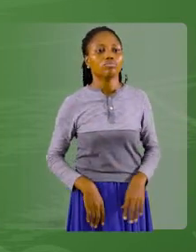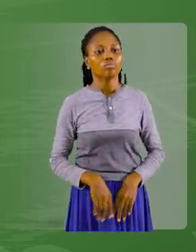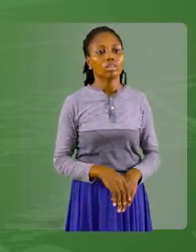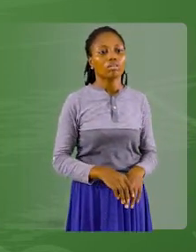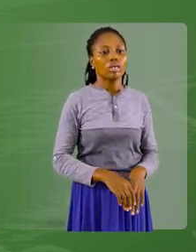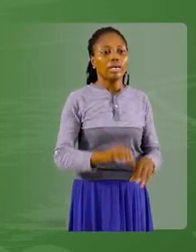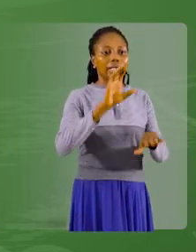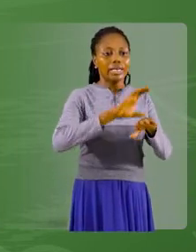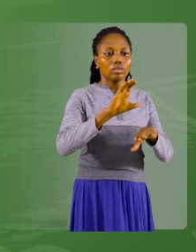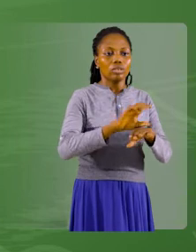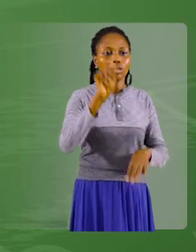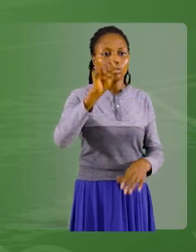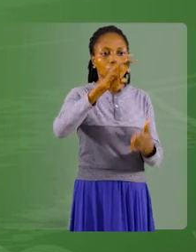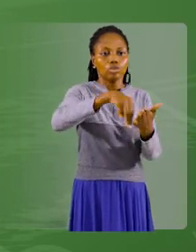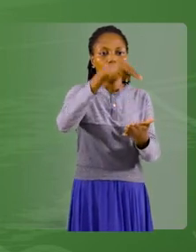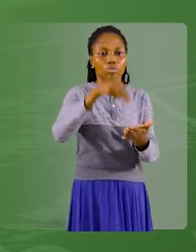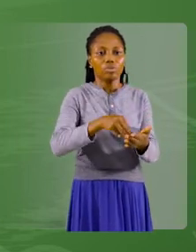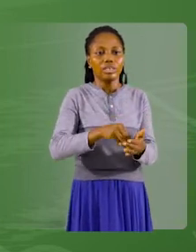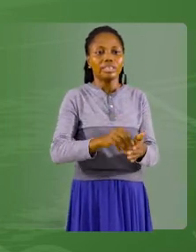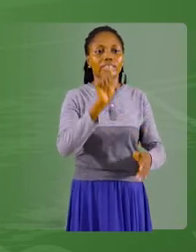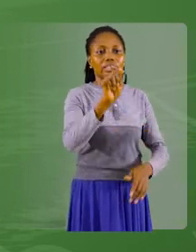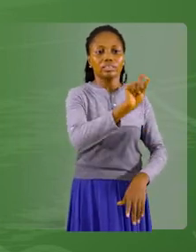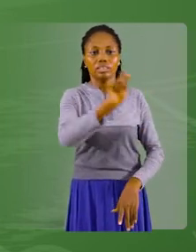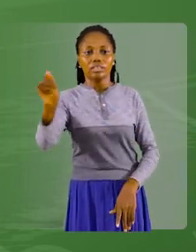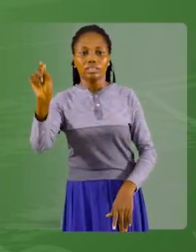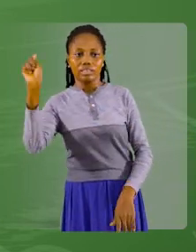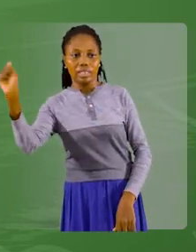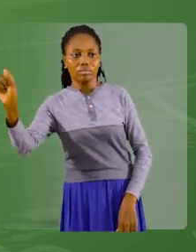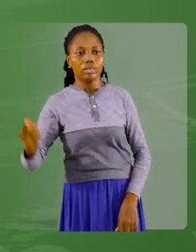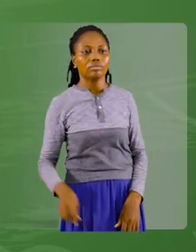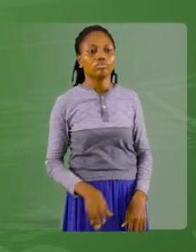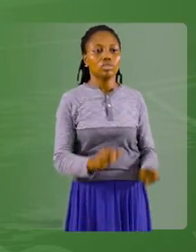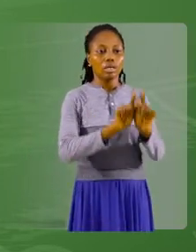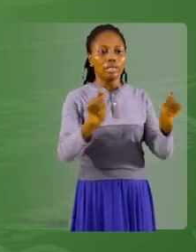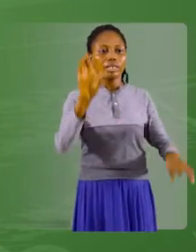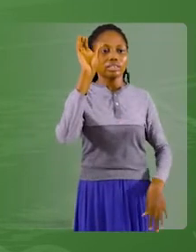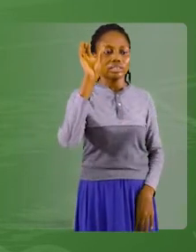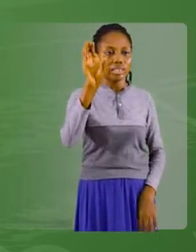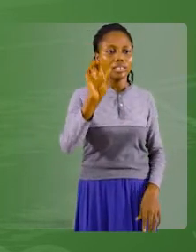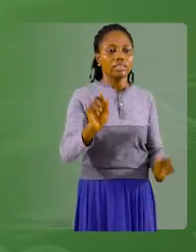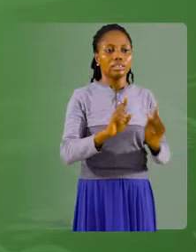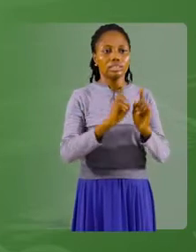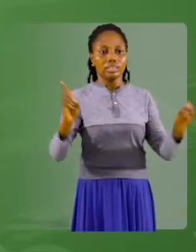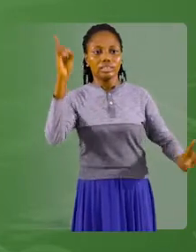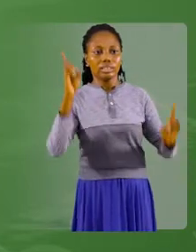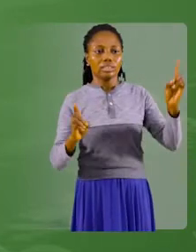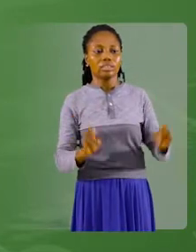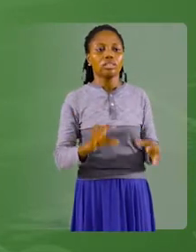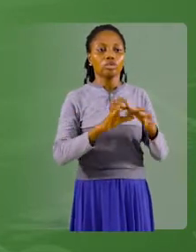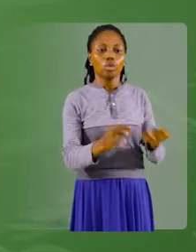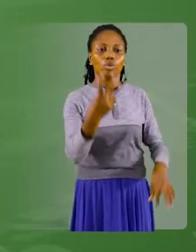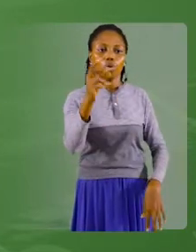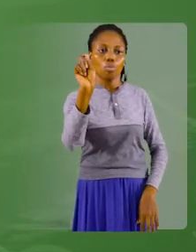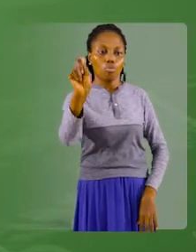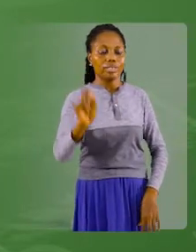d'un segment. Grand C, distance de 2 points. Grand A, calcul